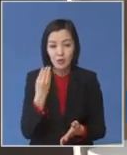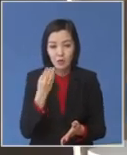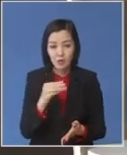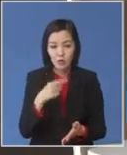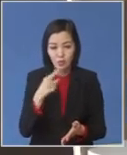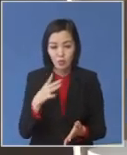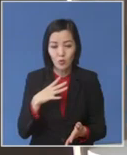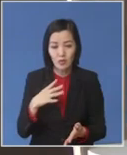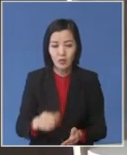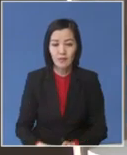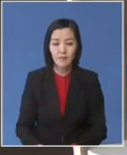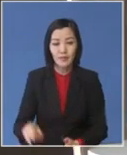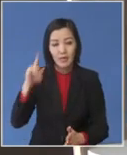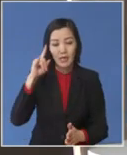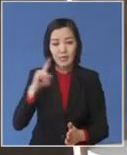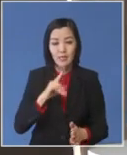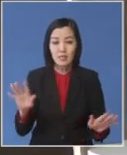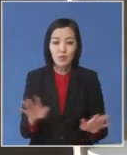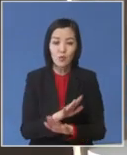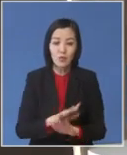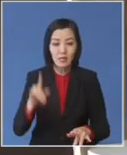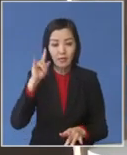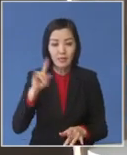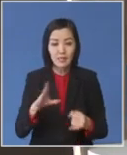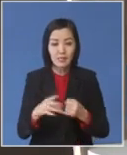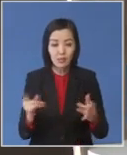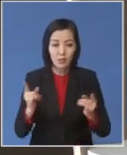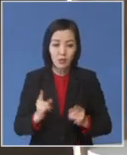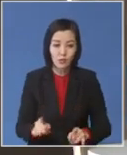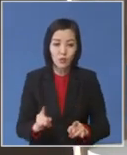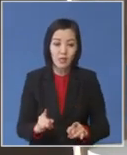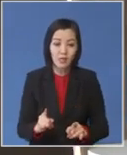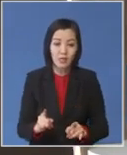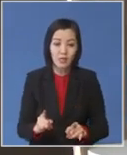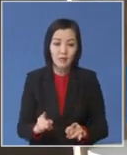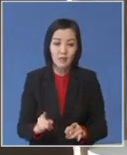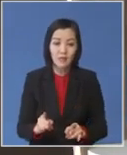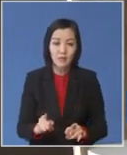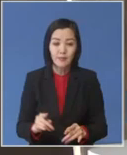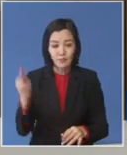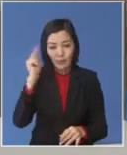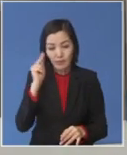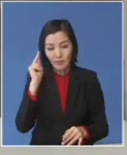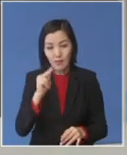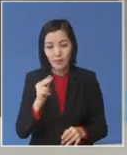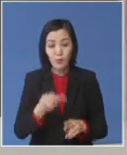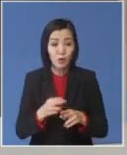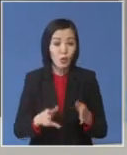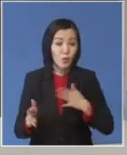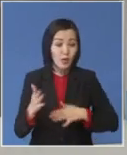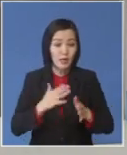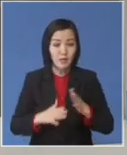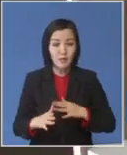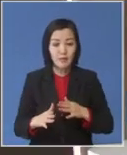Қазақ тілде өлең айтып және Қазақстан жерінде дүниеге келгеніме өсіп білім алып жатқаныма қуанамын.